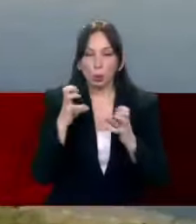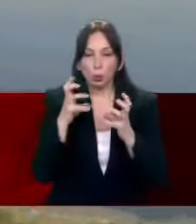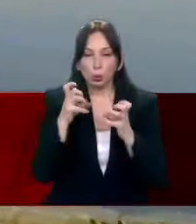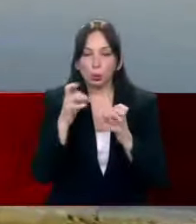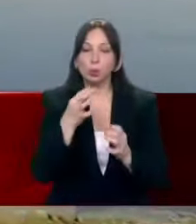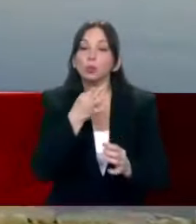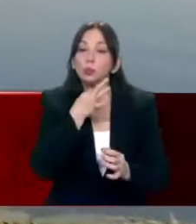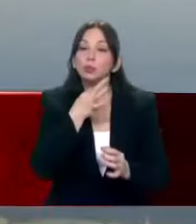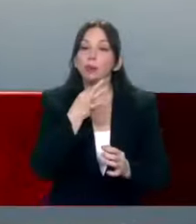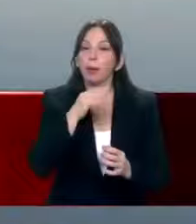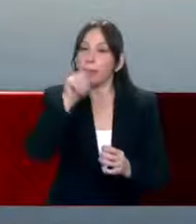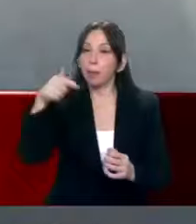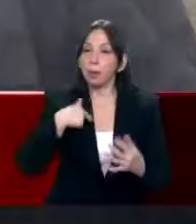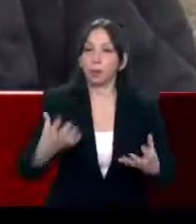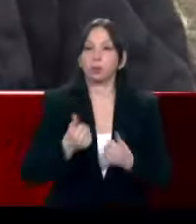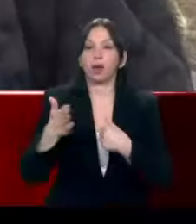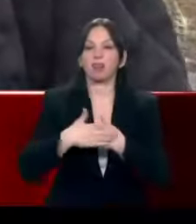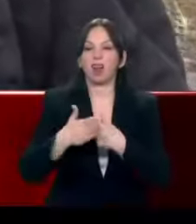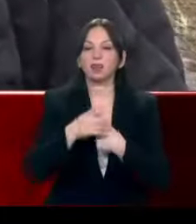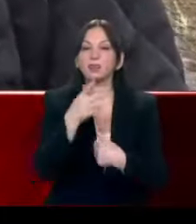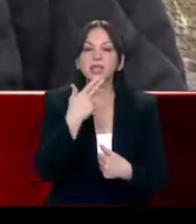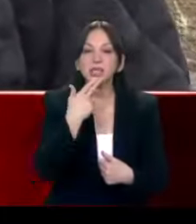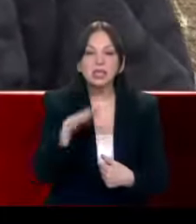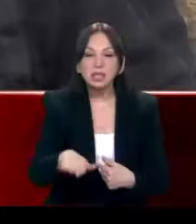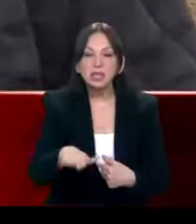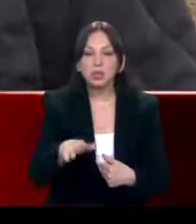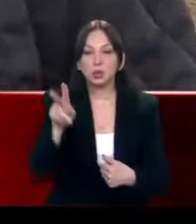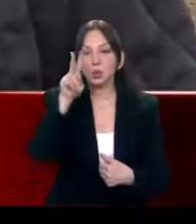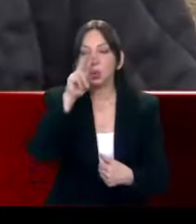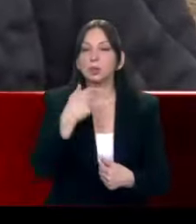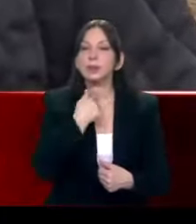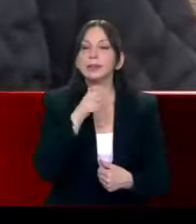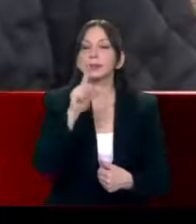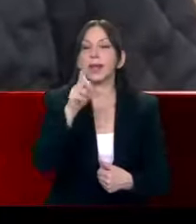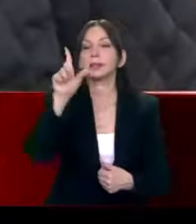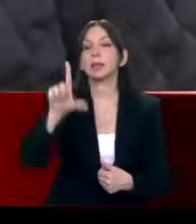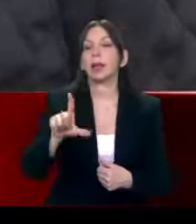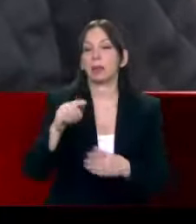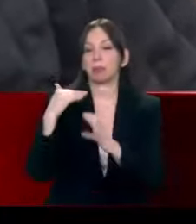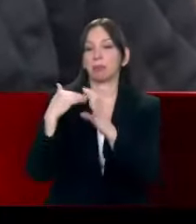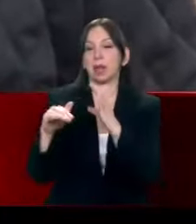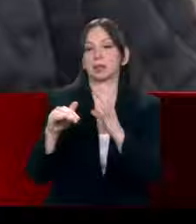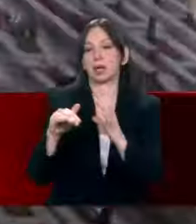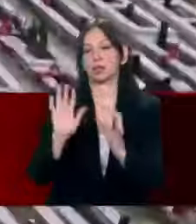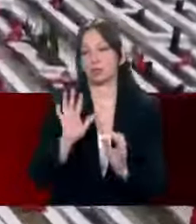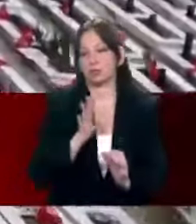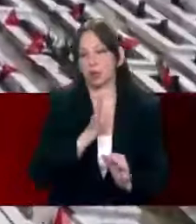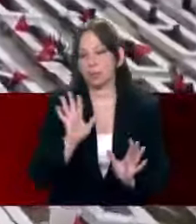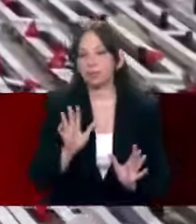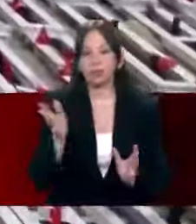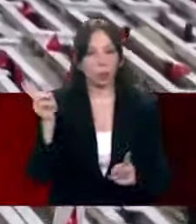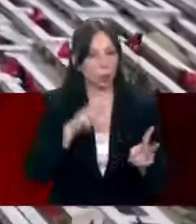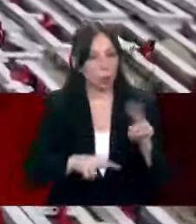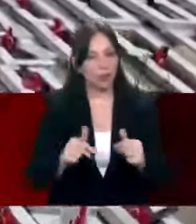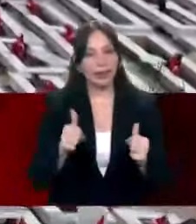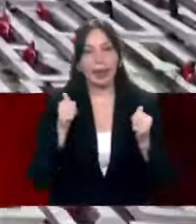hissedebiliyorum. Lütfen bana yardım edin. Ben hayattayım ama benim bir tarafım onlarla beraber aslında vefat etti. Gidenler